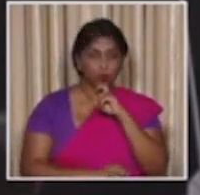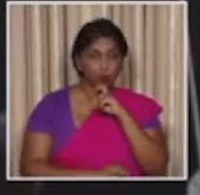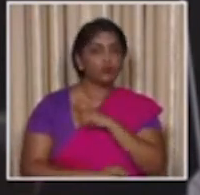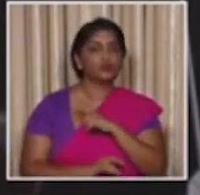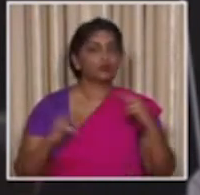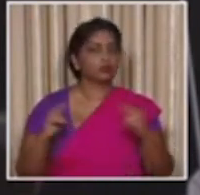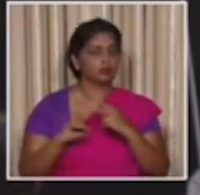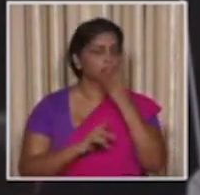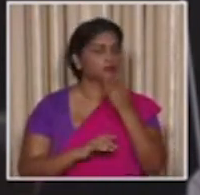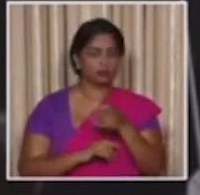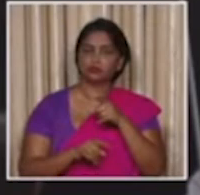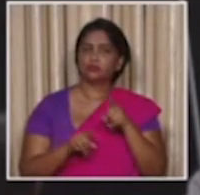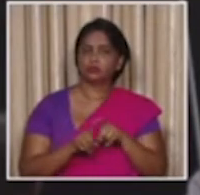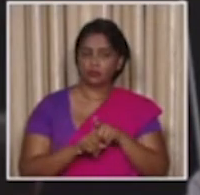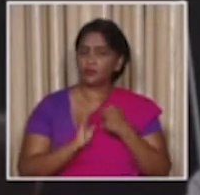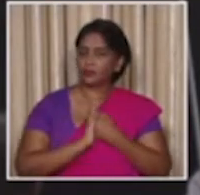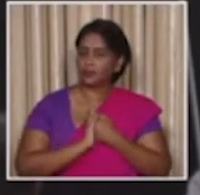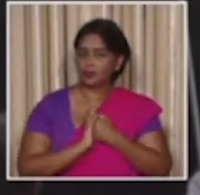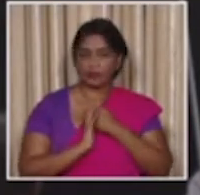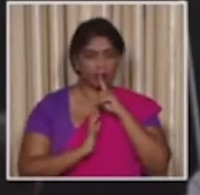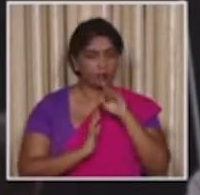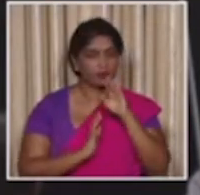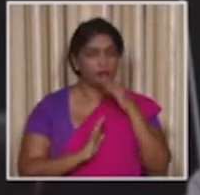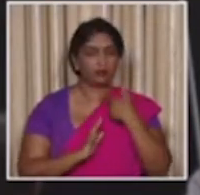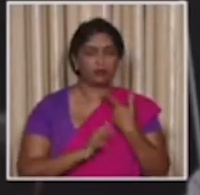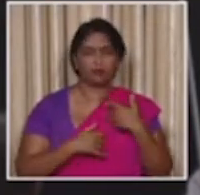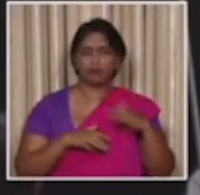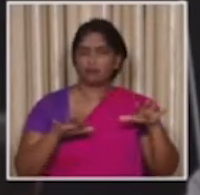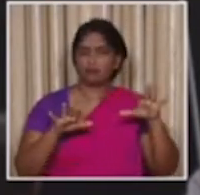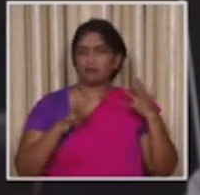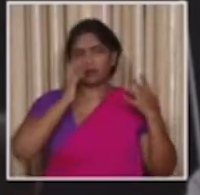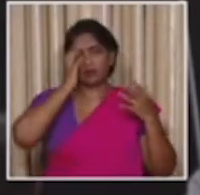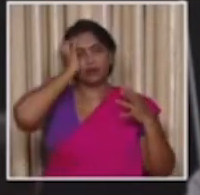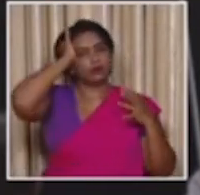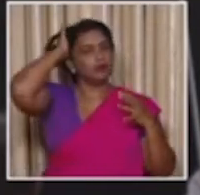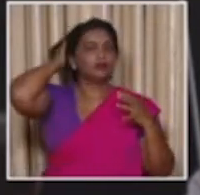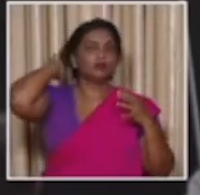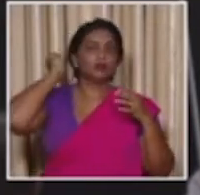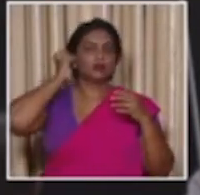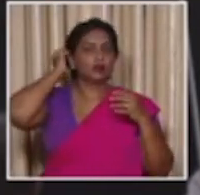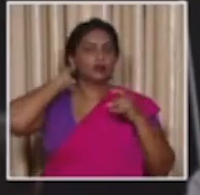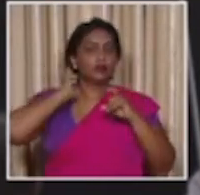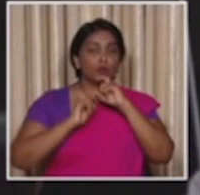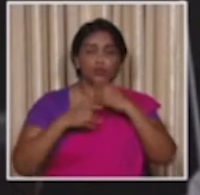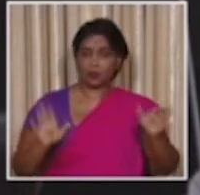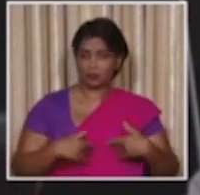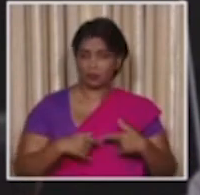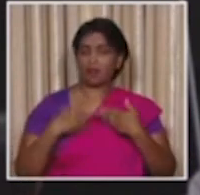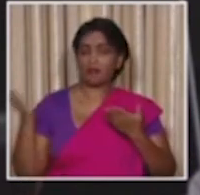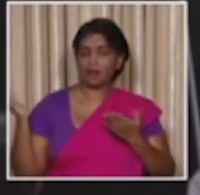අධිකරණයටත් දීලා තියෙනවා. එතකොට එහෙනම් ගරු කථානායකතුමනි, මේක අදාහ ගන්න බැරි තත්වයක් නේ. ශ්‍රේෂ්ඨාධිකරණයේ දිනේ නඩුවක් තියෙනවා, පවතින